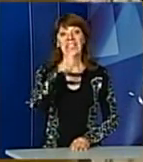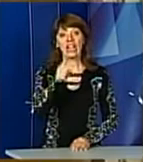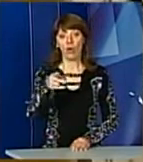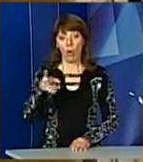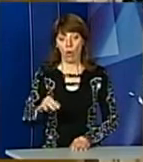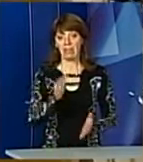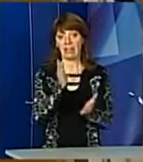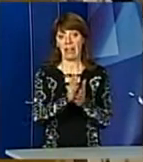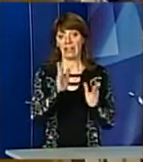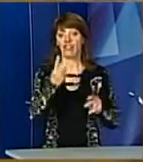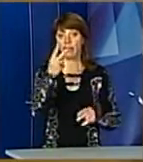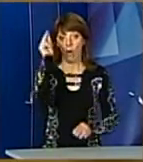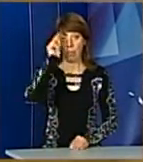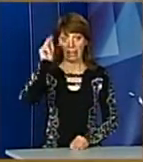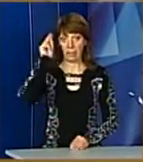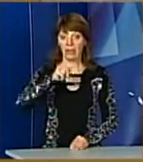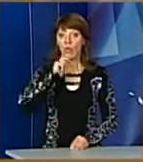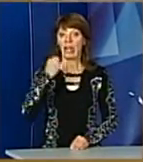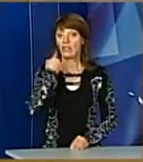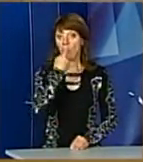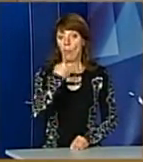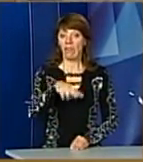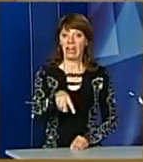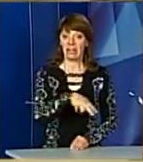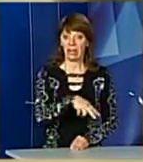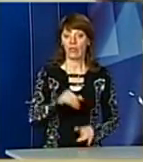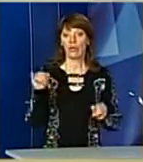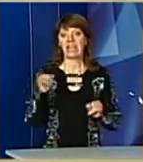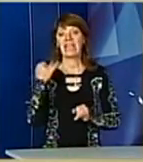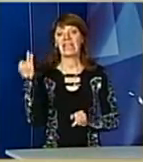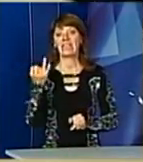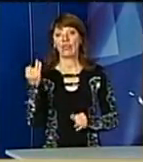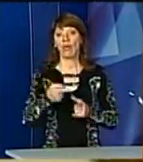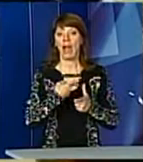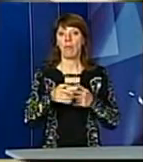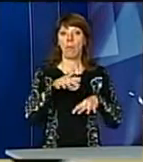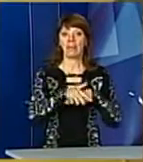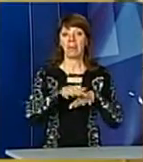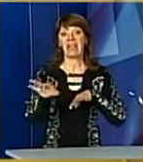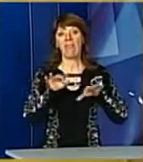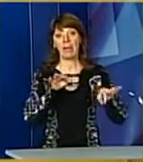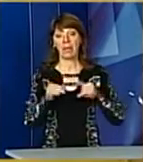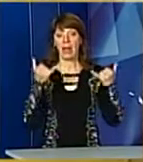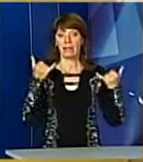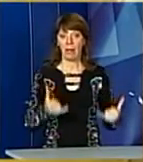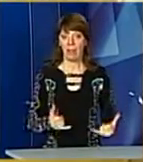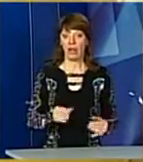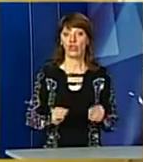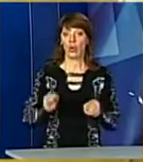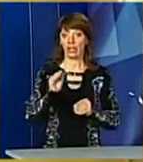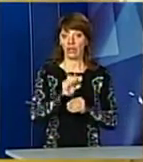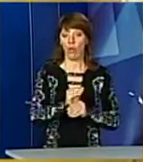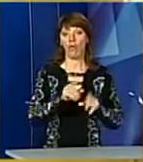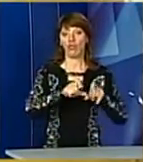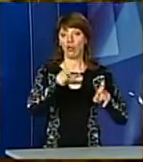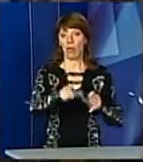оцінювання складали лише з 2 предметів – української мови і літератури та історії або математики на вибір. Тепер додатково